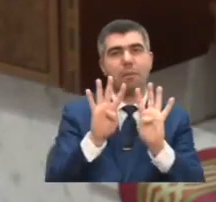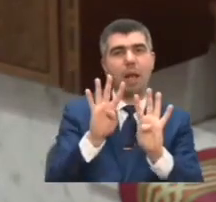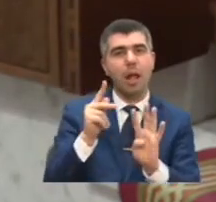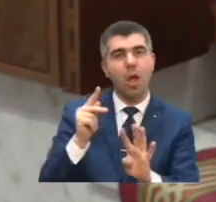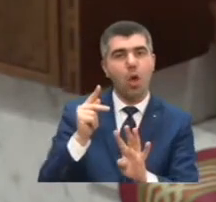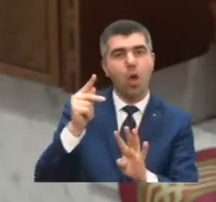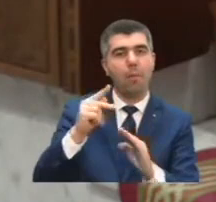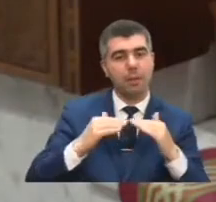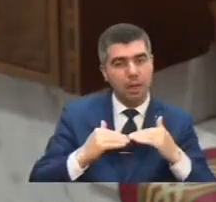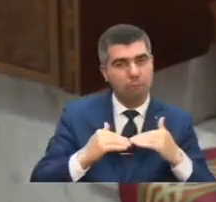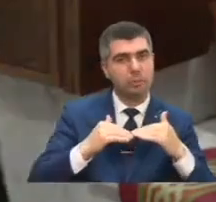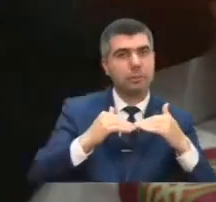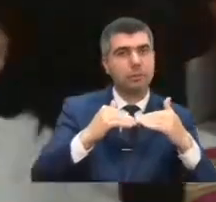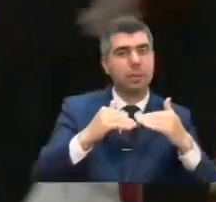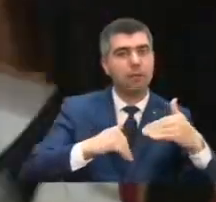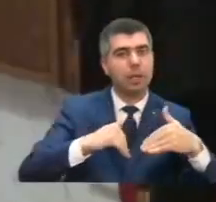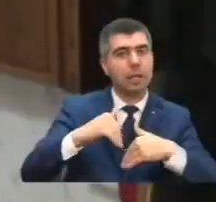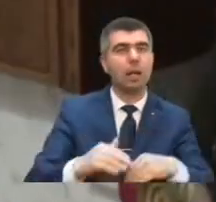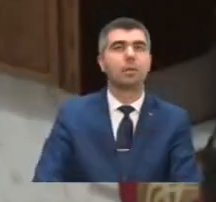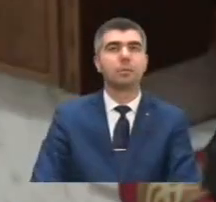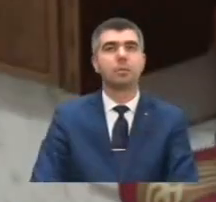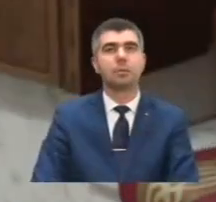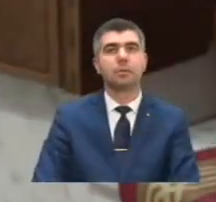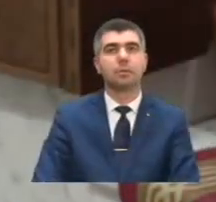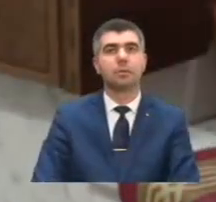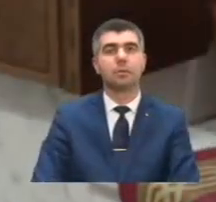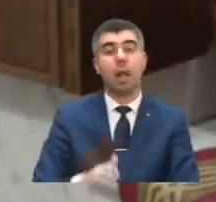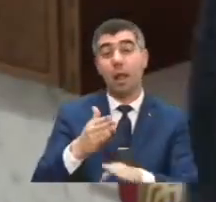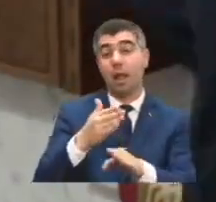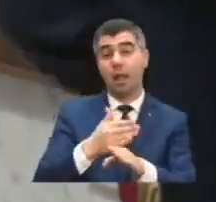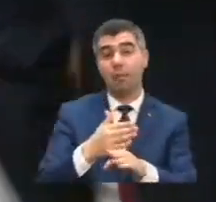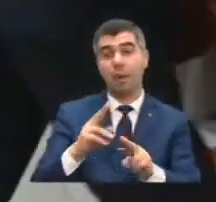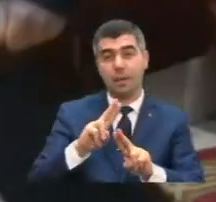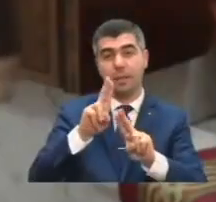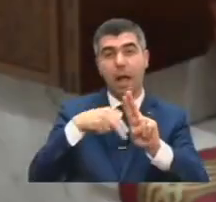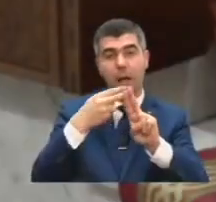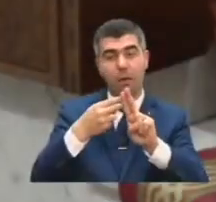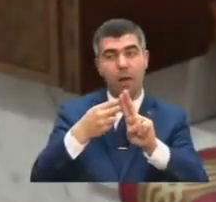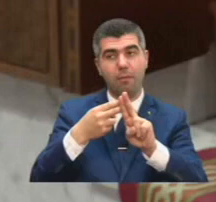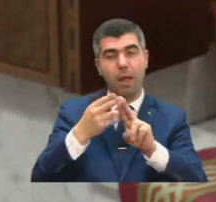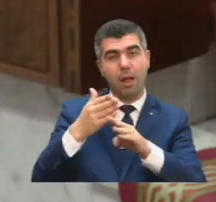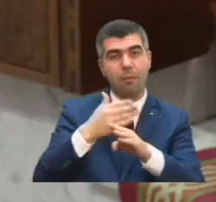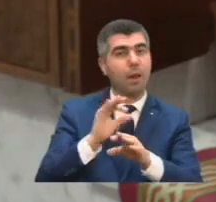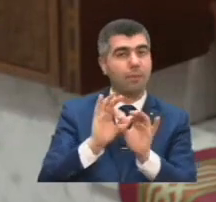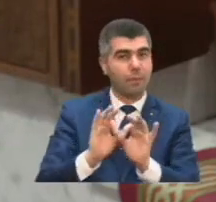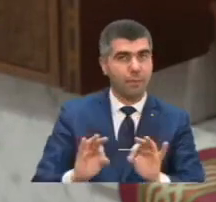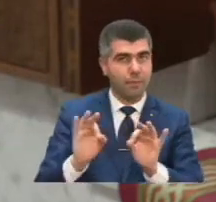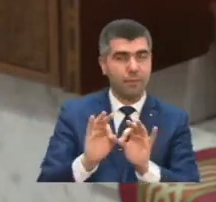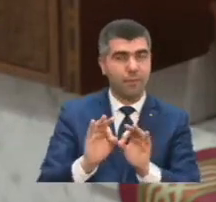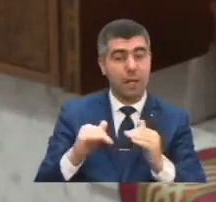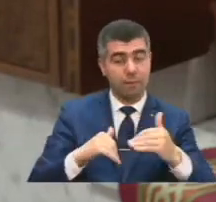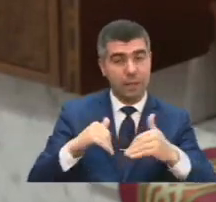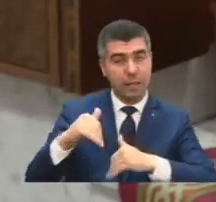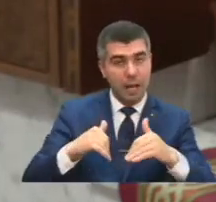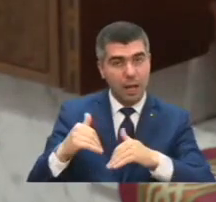المعبده، لكن بغيت غير نعطي واحد المعطى ما كنتش عطيته فاش طرح هذا السؤال. الطرق الوطنيه والجهويه اللي